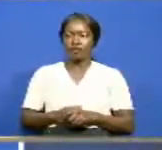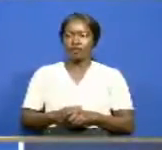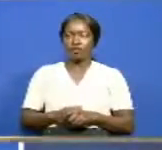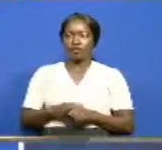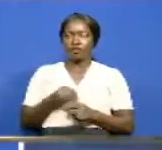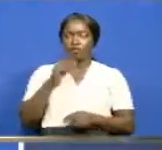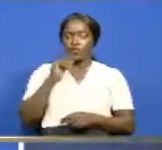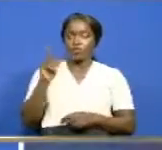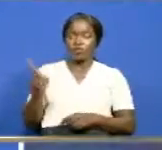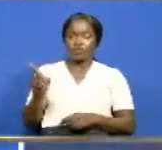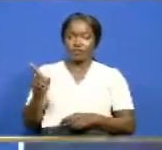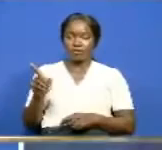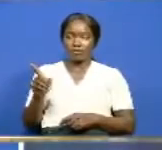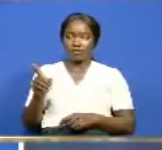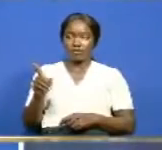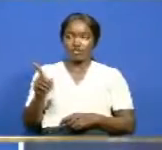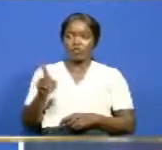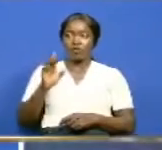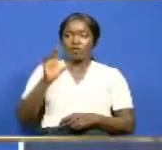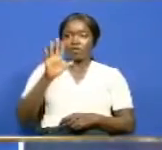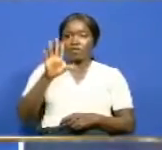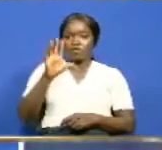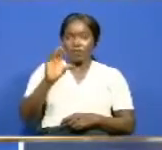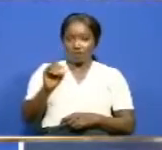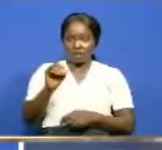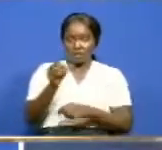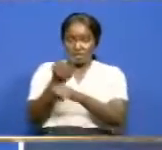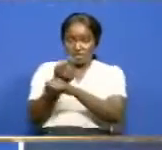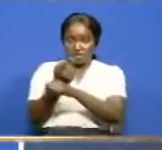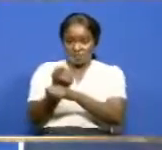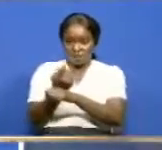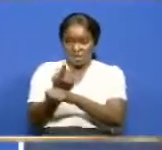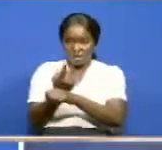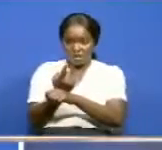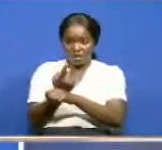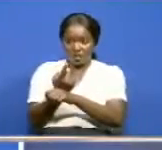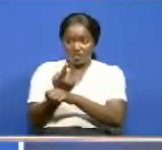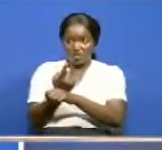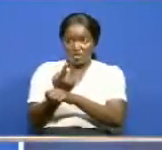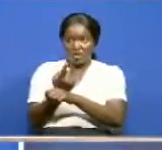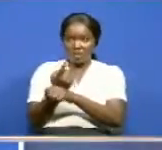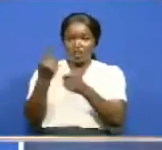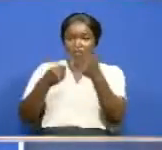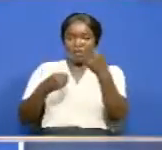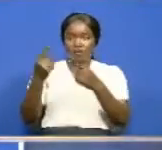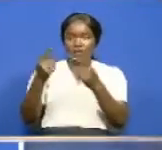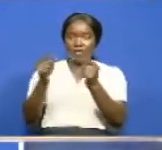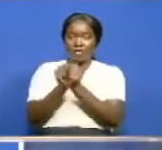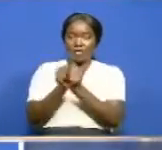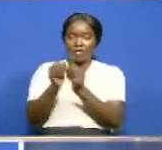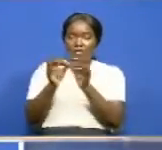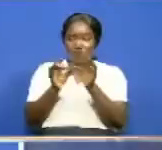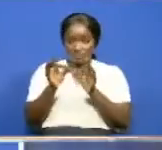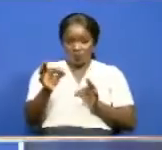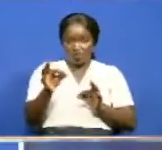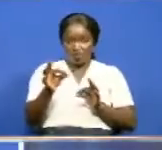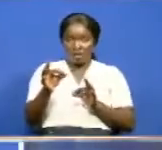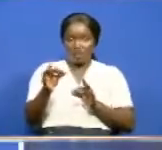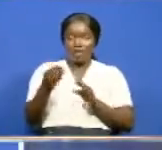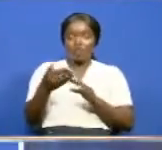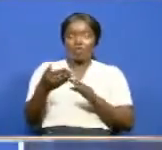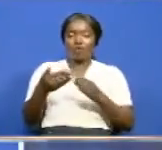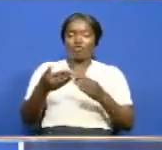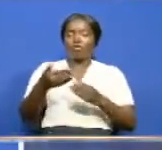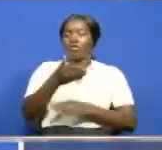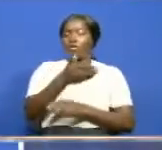Kipng'eno aliandikisha muda wa dakika 50 sekunde 37.5 na kushinda mbio za kilomita 10 kwa wanaume mbele ya Titus Kimutai na